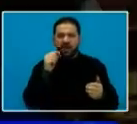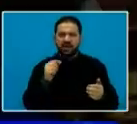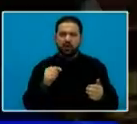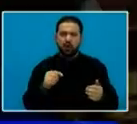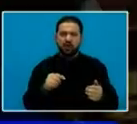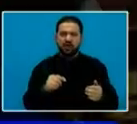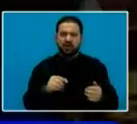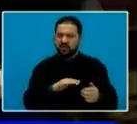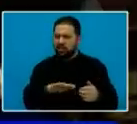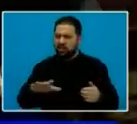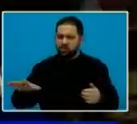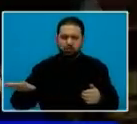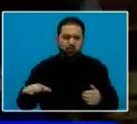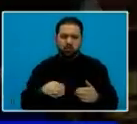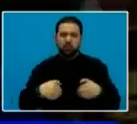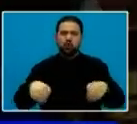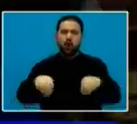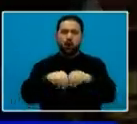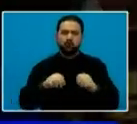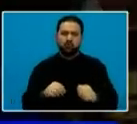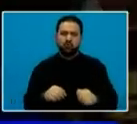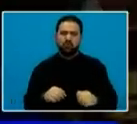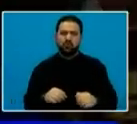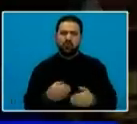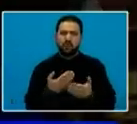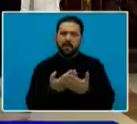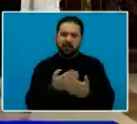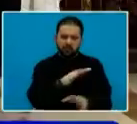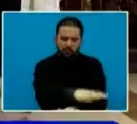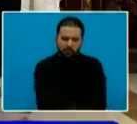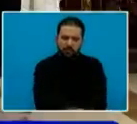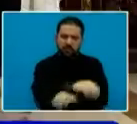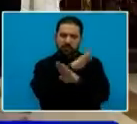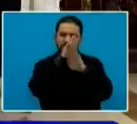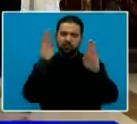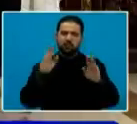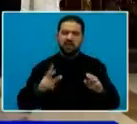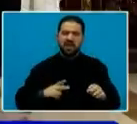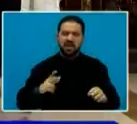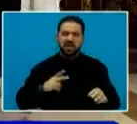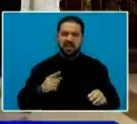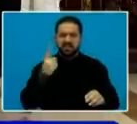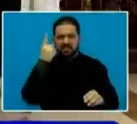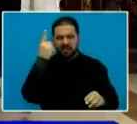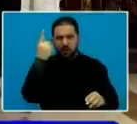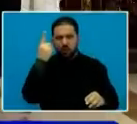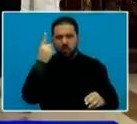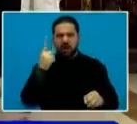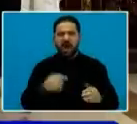formarea sau nu în informarea lor, ci în mântuirea lor. E un gest și e un